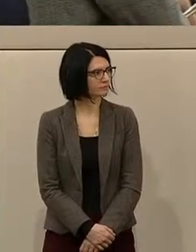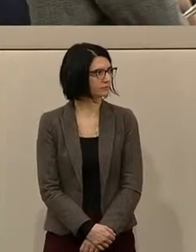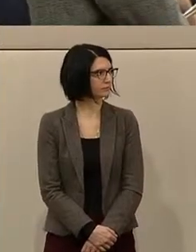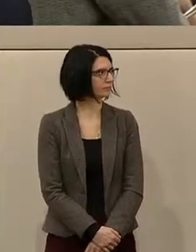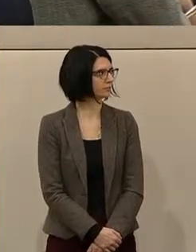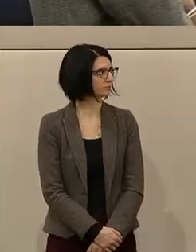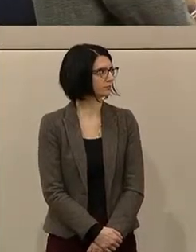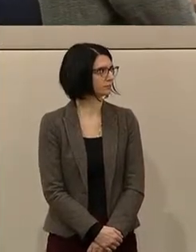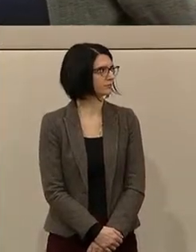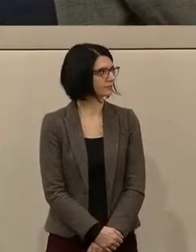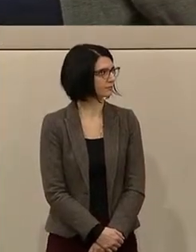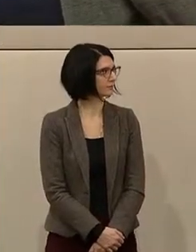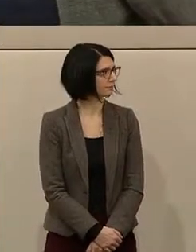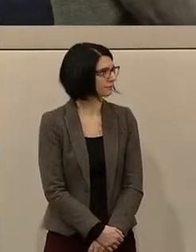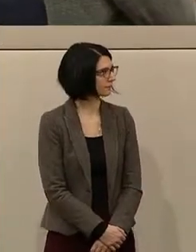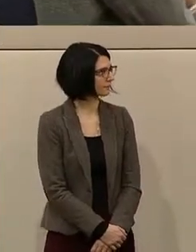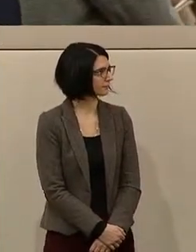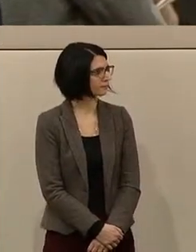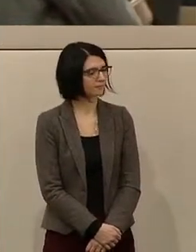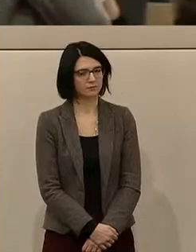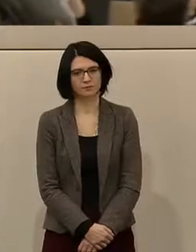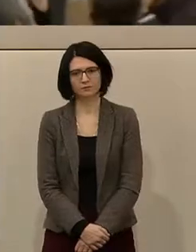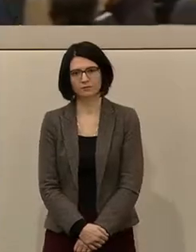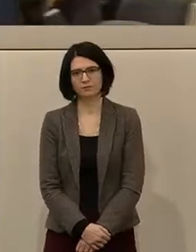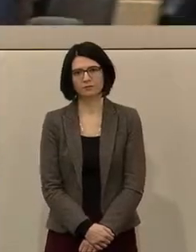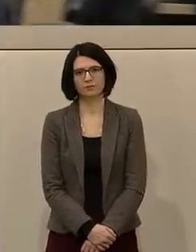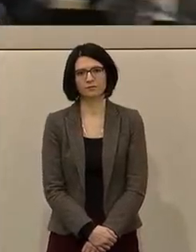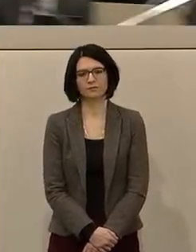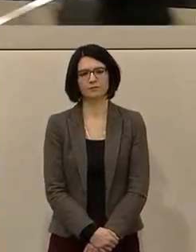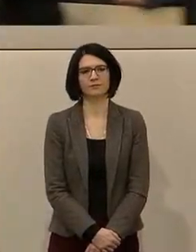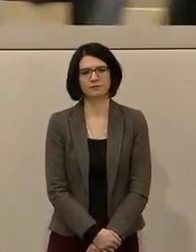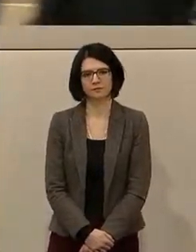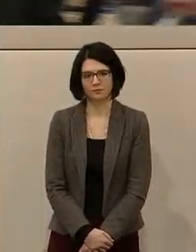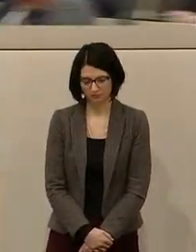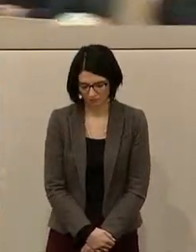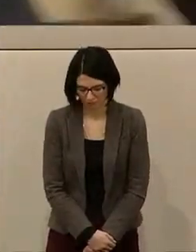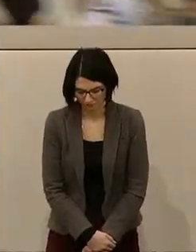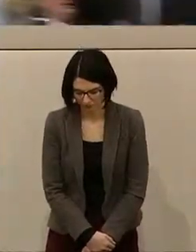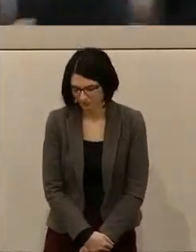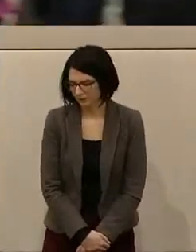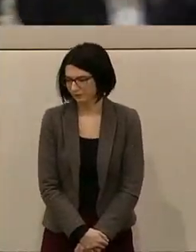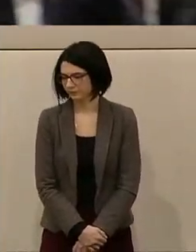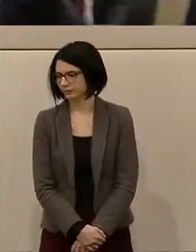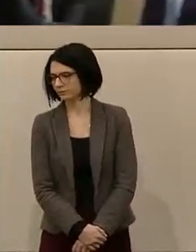Unterstützungsbegehren auch dort ausgiebig zu Wort kommen wird.